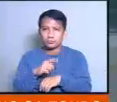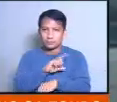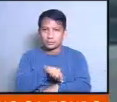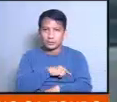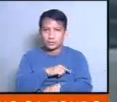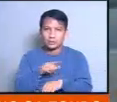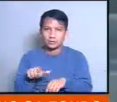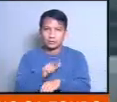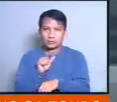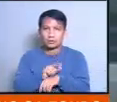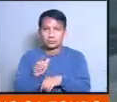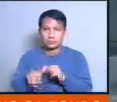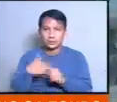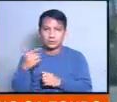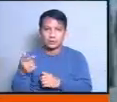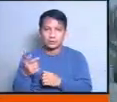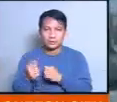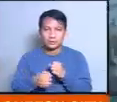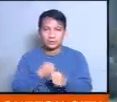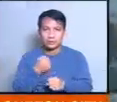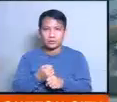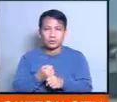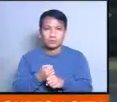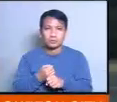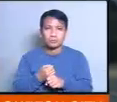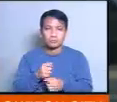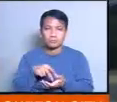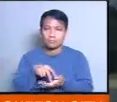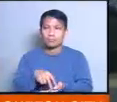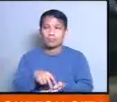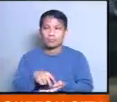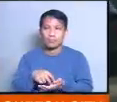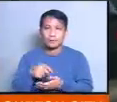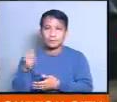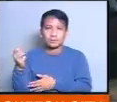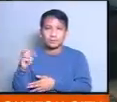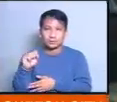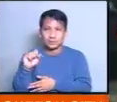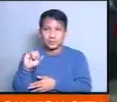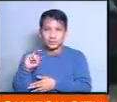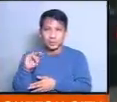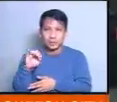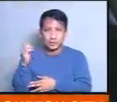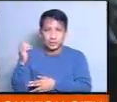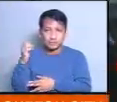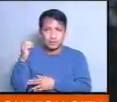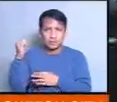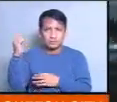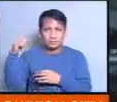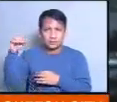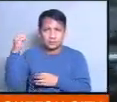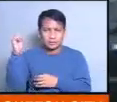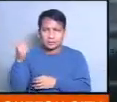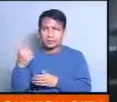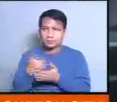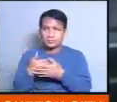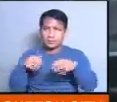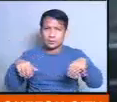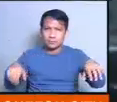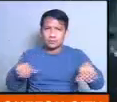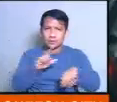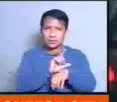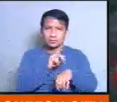lugar. Sa susunod na taon, magtatayo na rin daw ng siren stations ang MMDA sa mga baybaying dagat mula Las